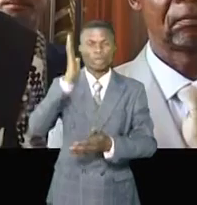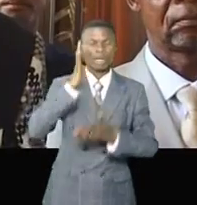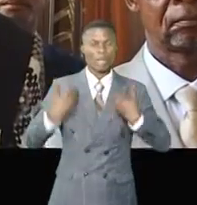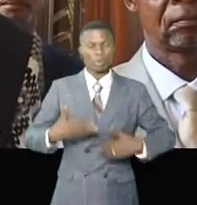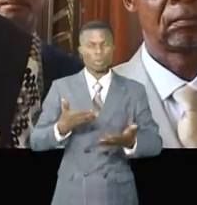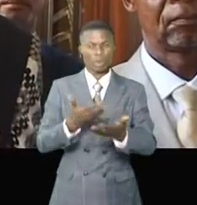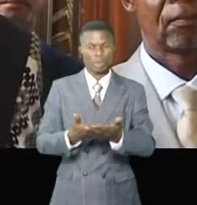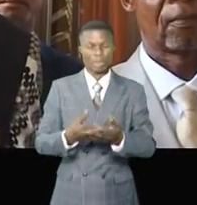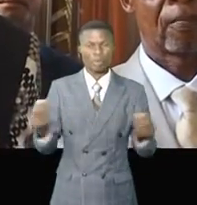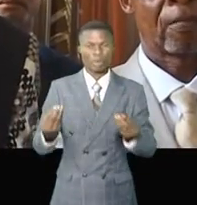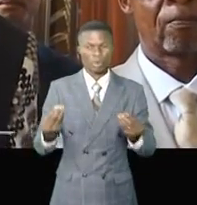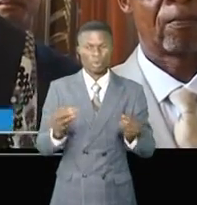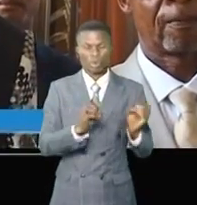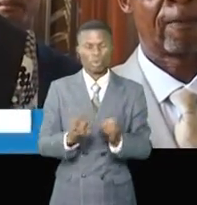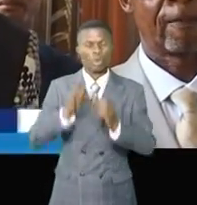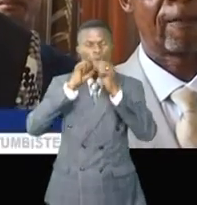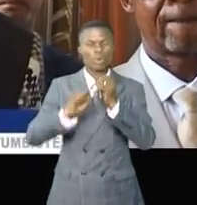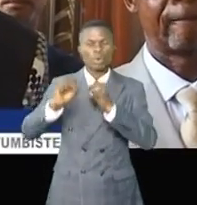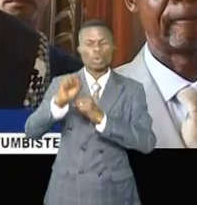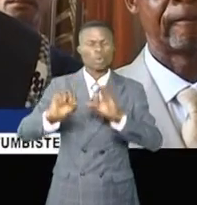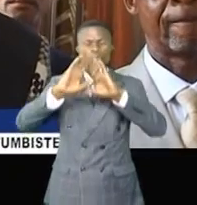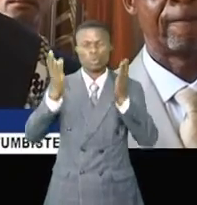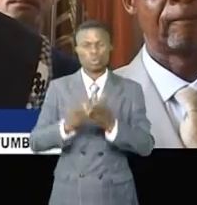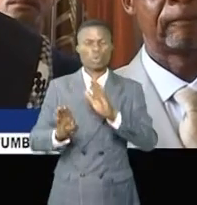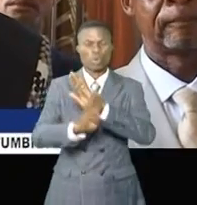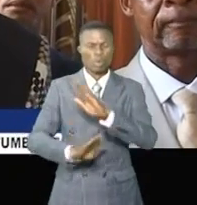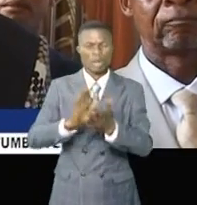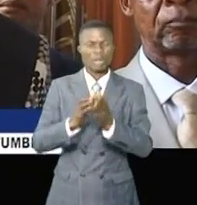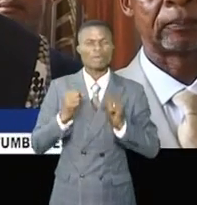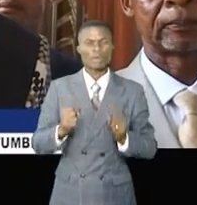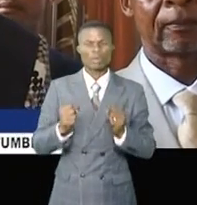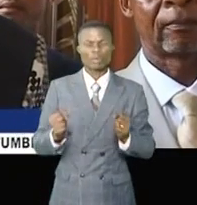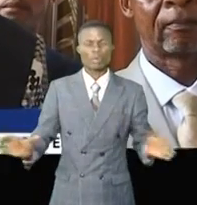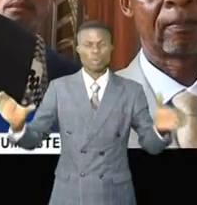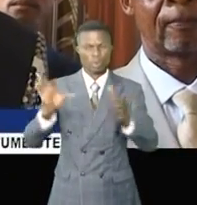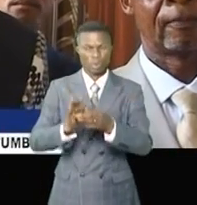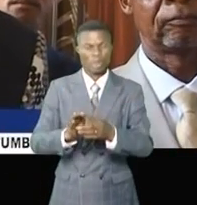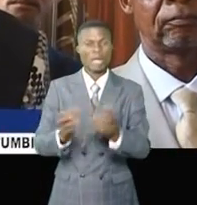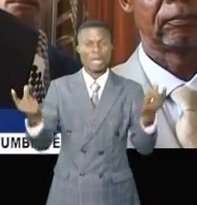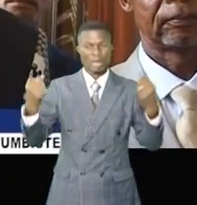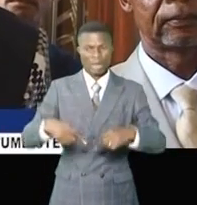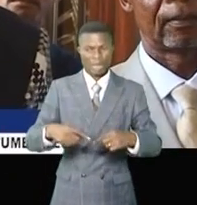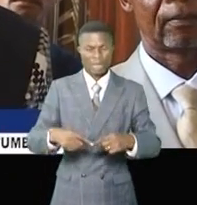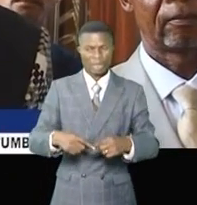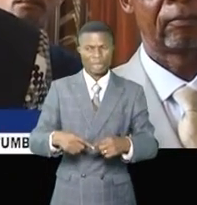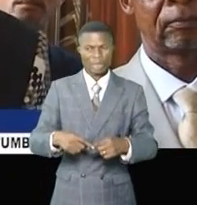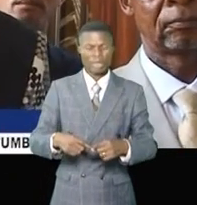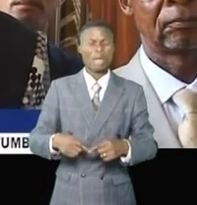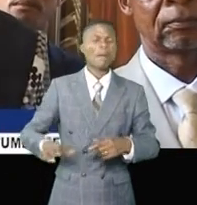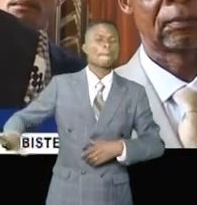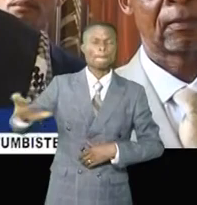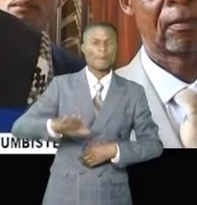afin de pouvoir mobiliser toutes nos bases, que chaque coin et recoin du